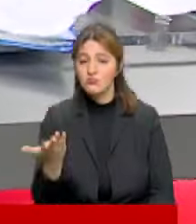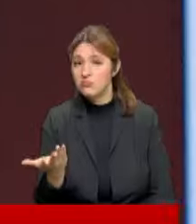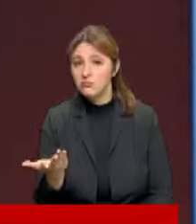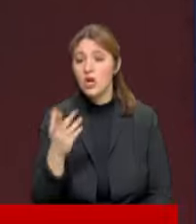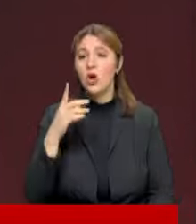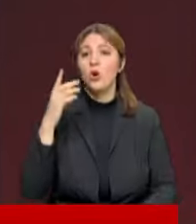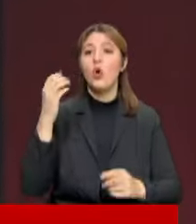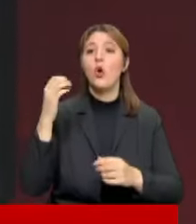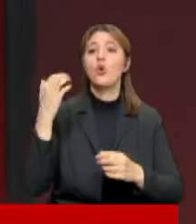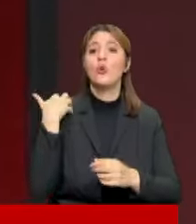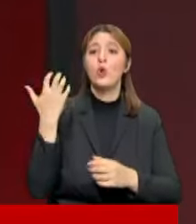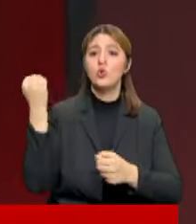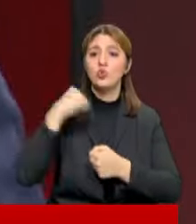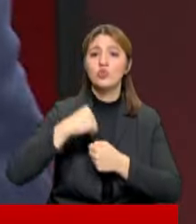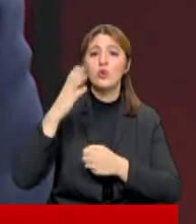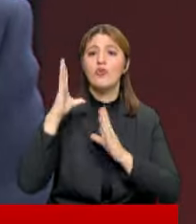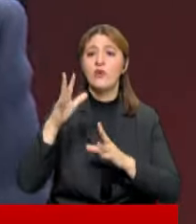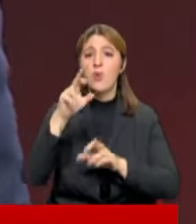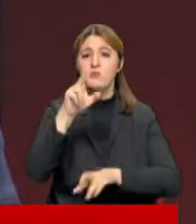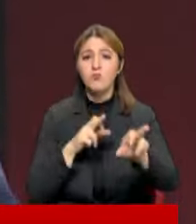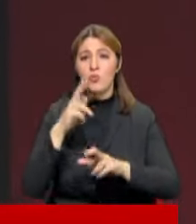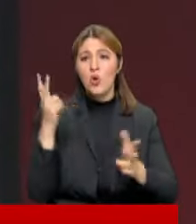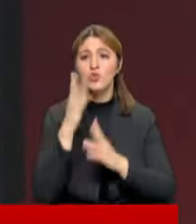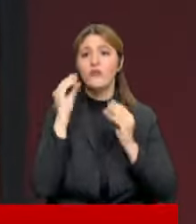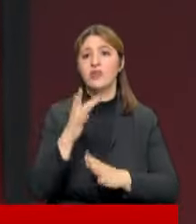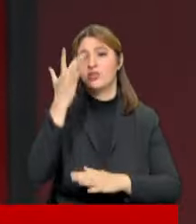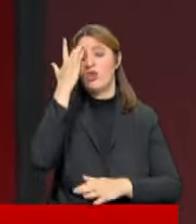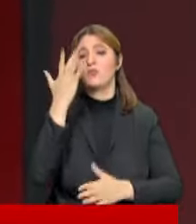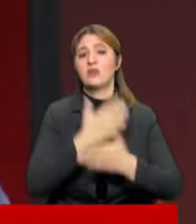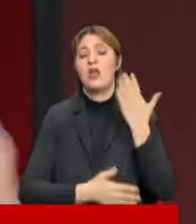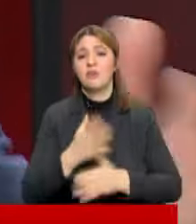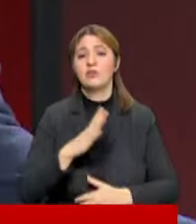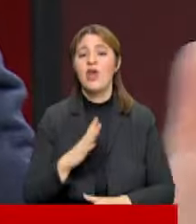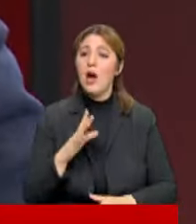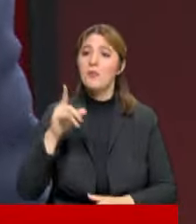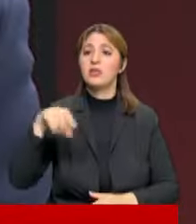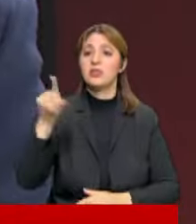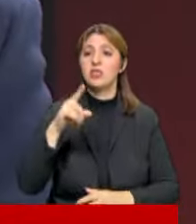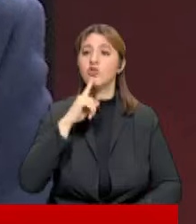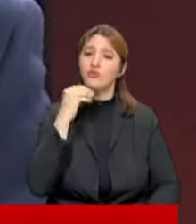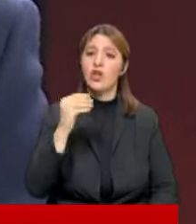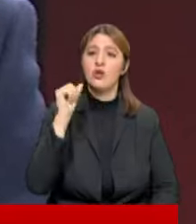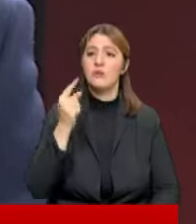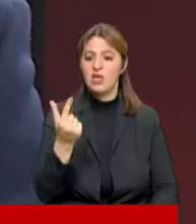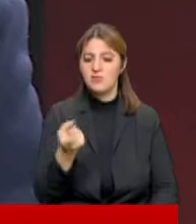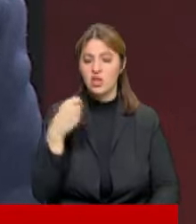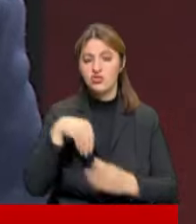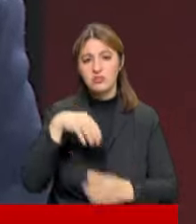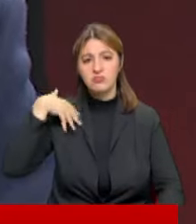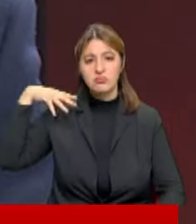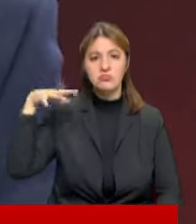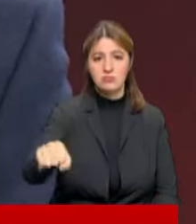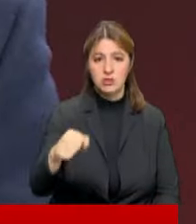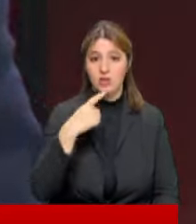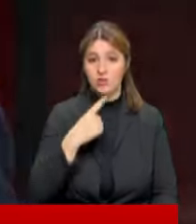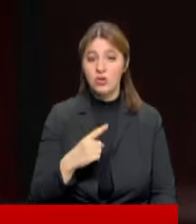Komutanım düşman çok fazla yoğun Topçu atışı yaptı çok fazla sayıda şehidimiz yaralımız var ama size sez veriyorum Yarım saat içerisinde ele geçeceğiz